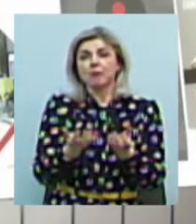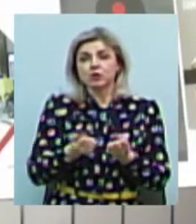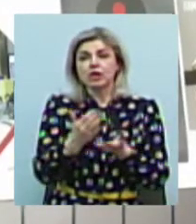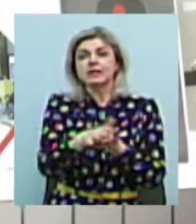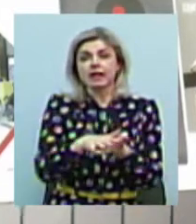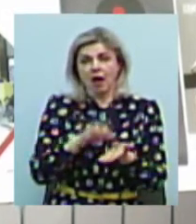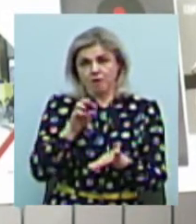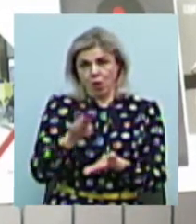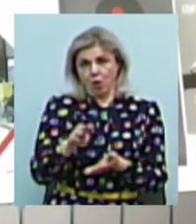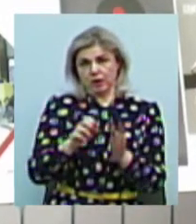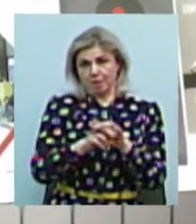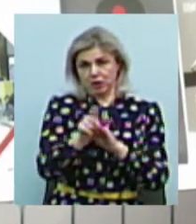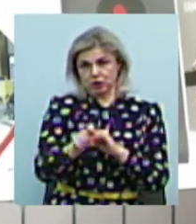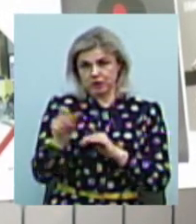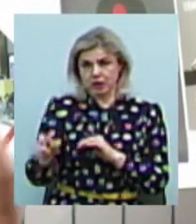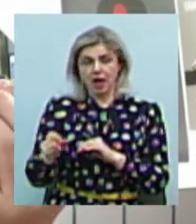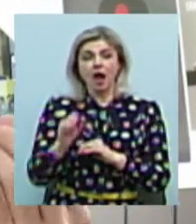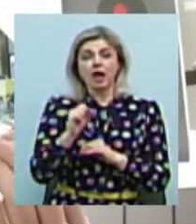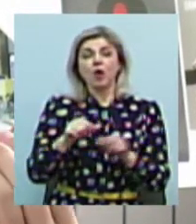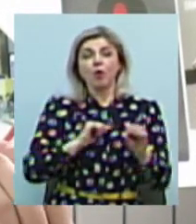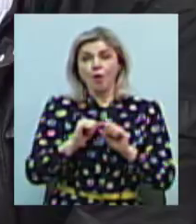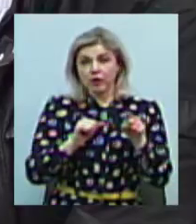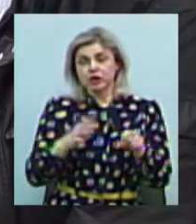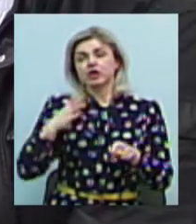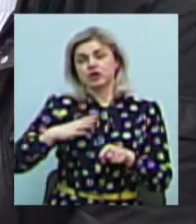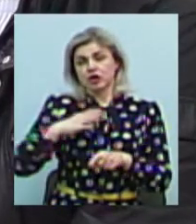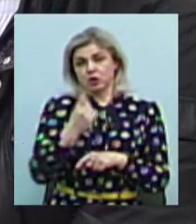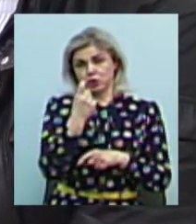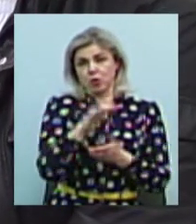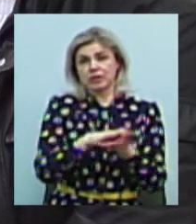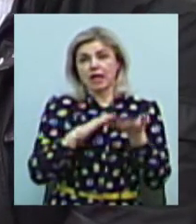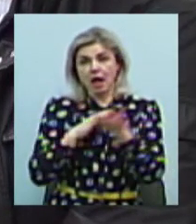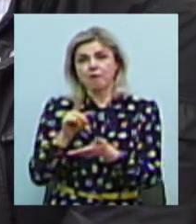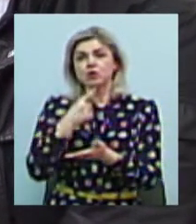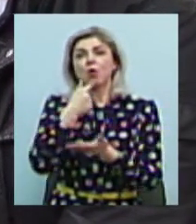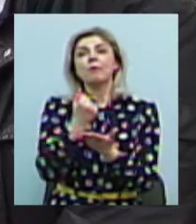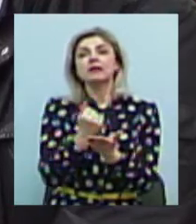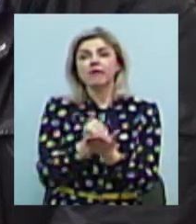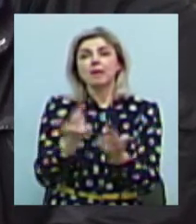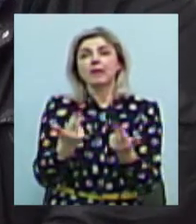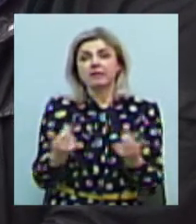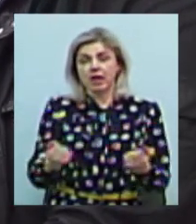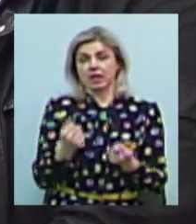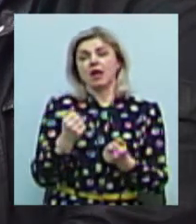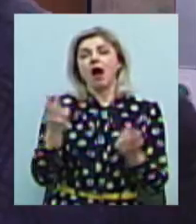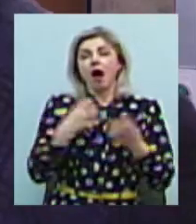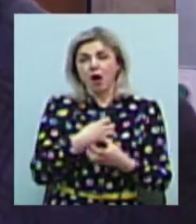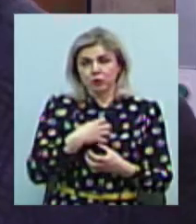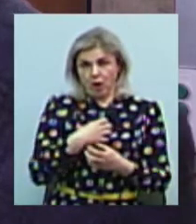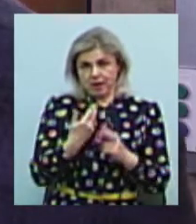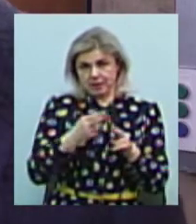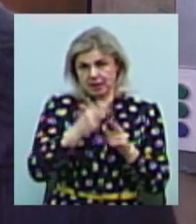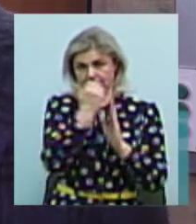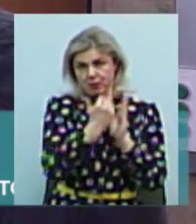Борисичев чекає на 100 заяв від кожного великого міста, щоб підтвердити актуальність програми і не дозволити її закрити. Люди,